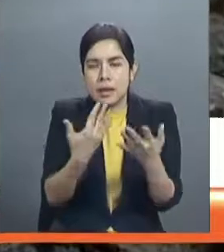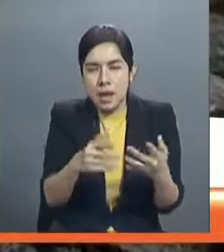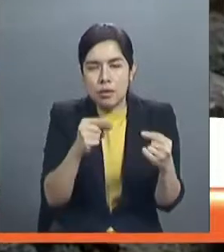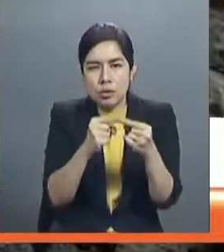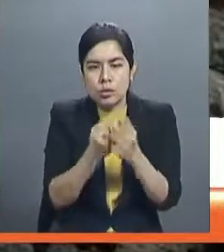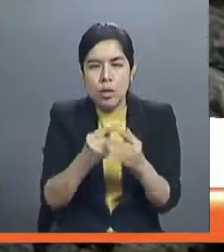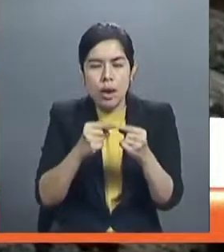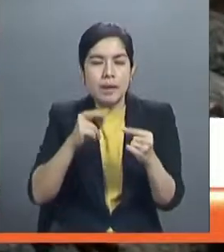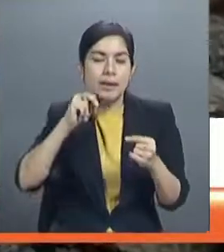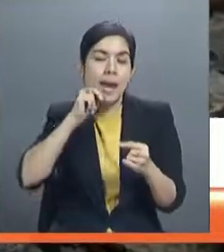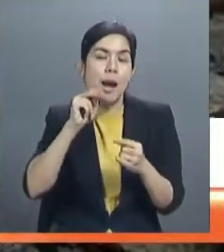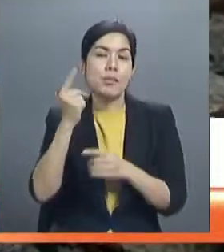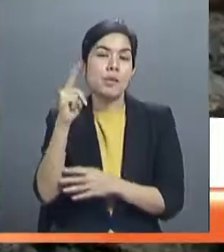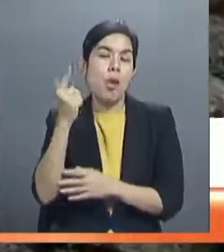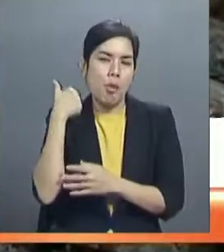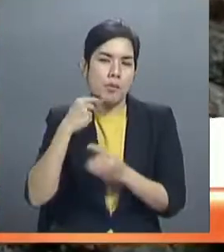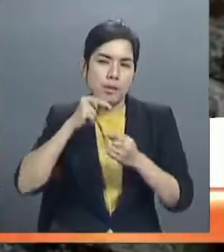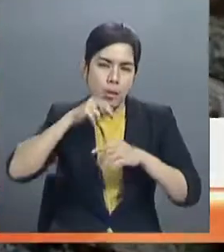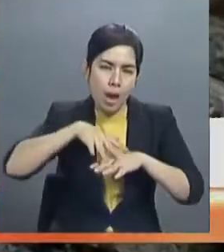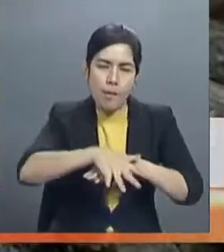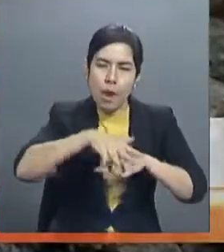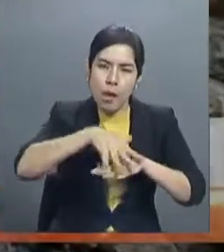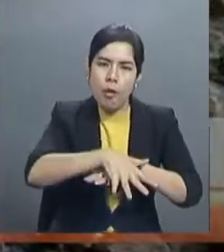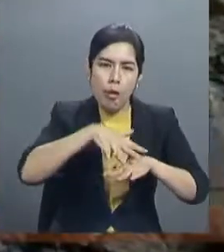นเฮาไปเผาเพราะว่าดินม่วนมันคุณภาพมันดี